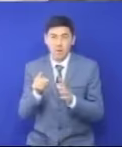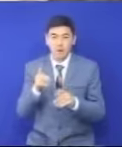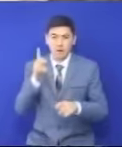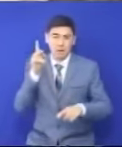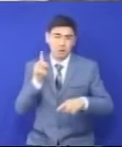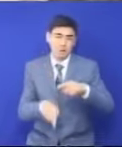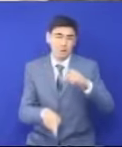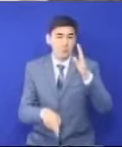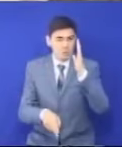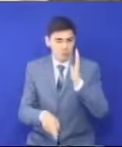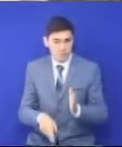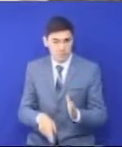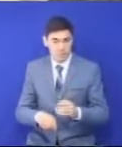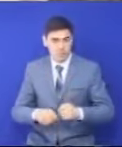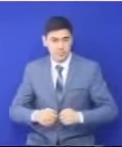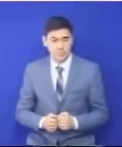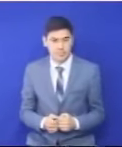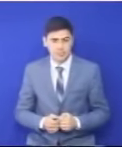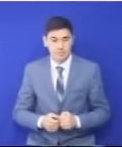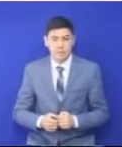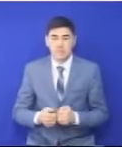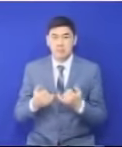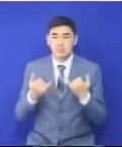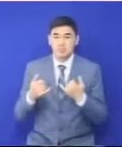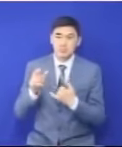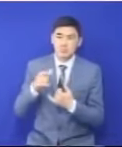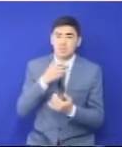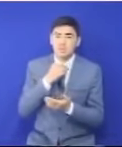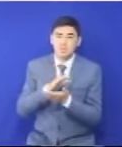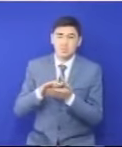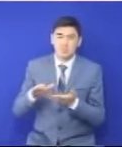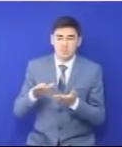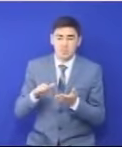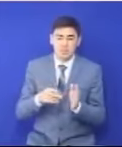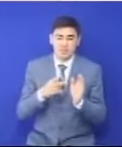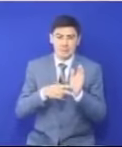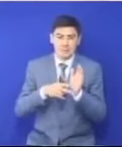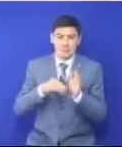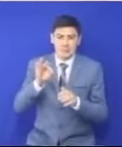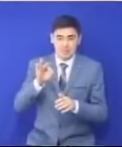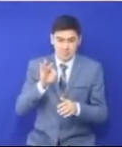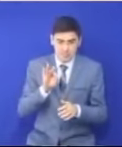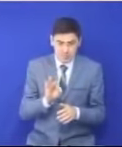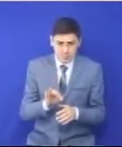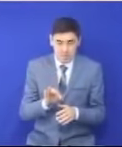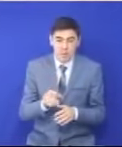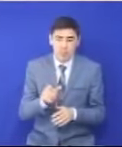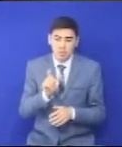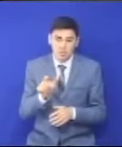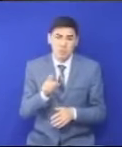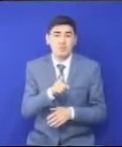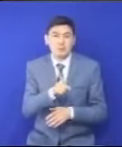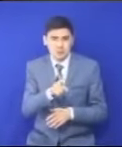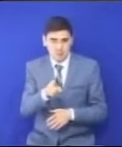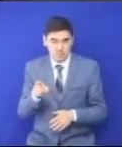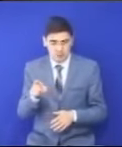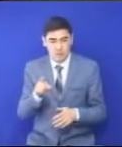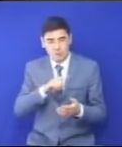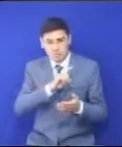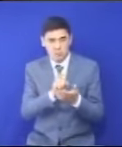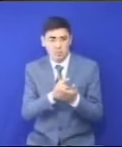Семейліктердің жылуға деген қарызы 600 миллион теңгеден асқан, олардың 70% тұрғындарға тиесілі. Осыған байланысты қазір